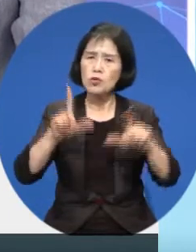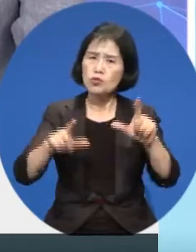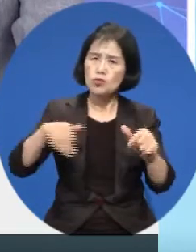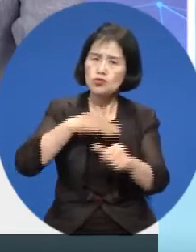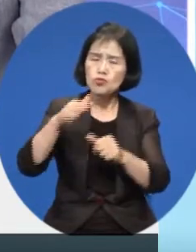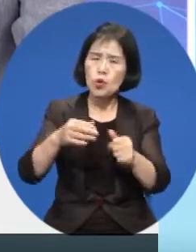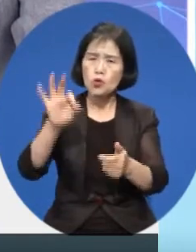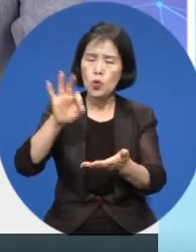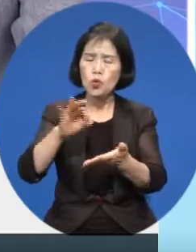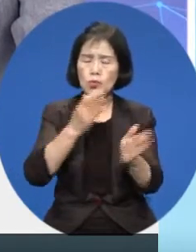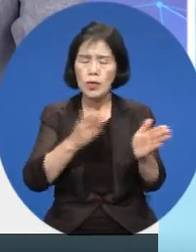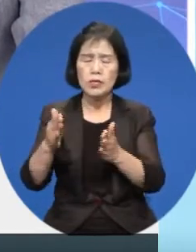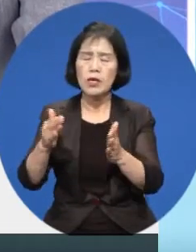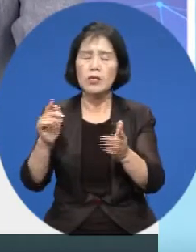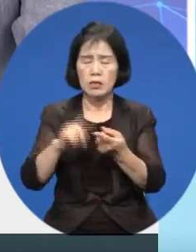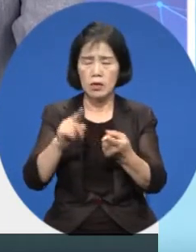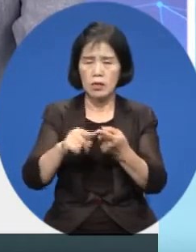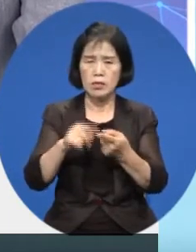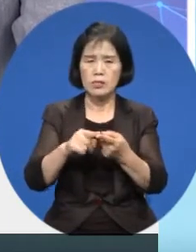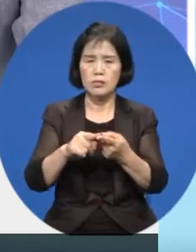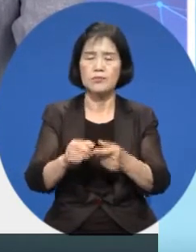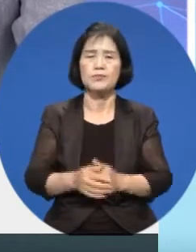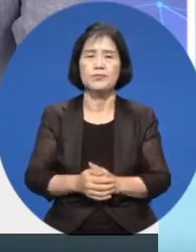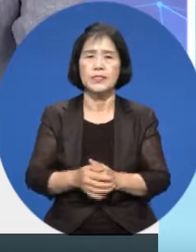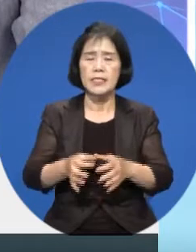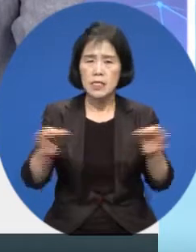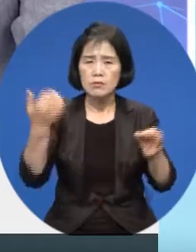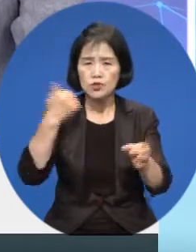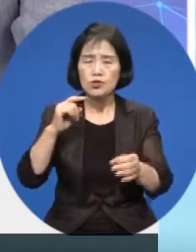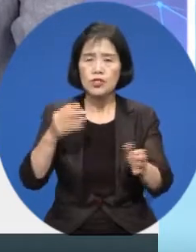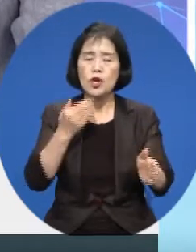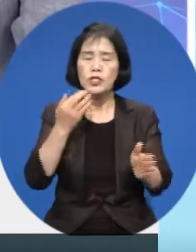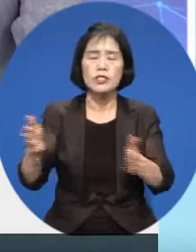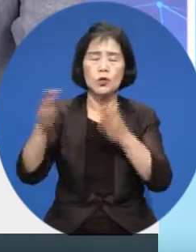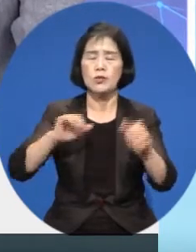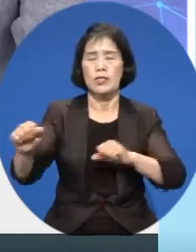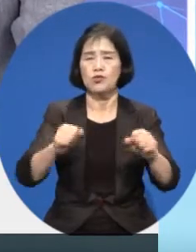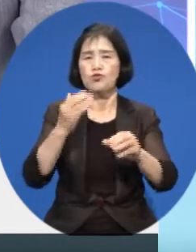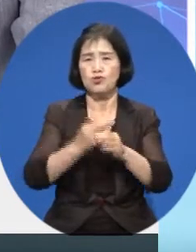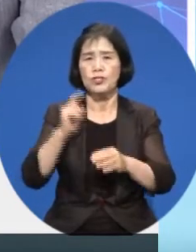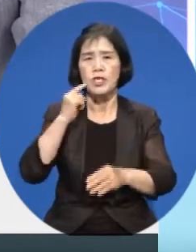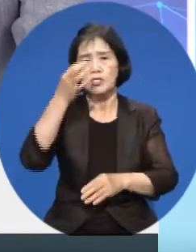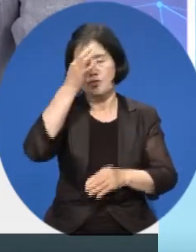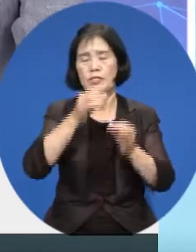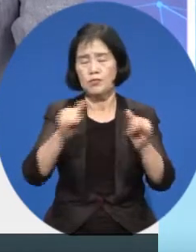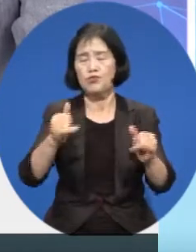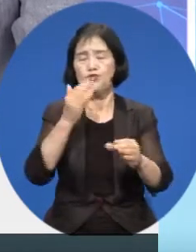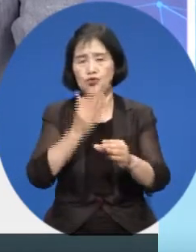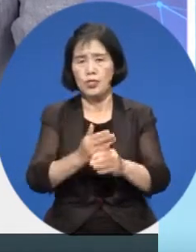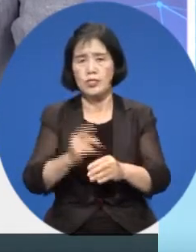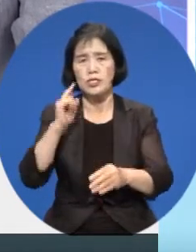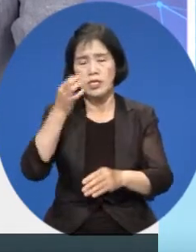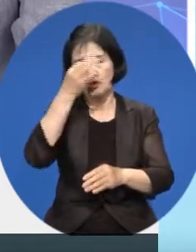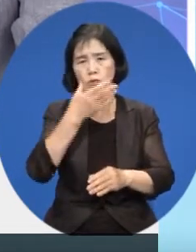예선을 말해도 하느냐에 따라 달라지겠지만 우선 지급 대상은 경기도에서 활동하고 계시는 예술인 분들 중에서 예술인